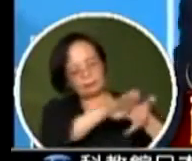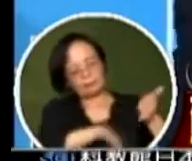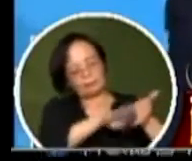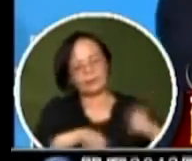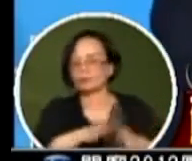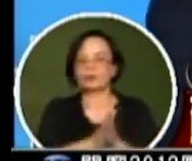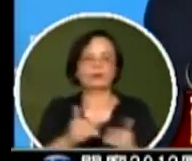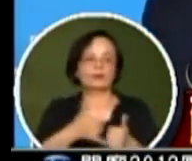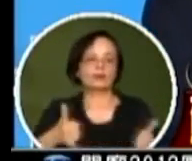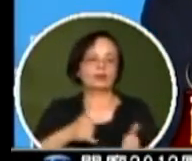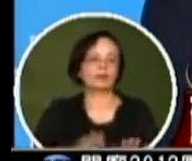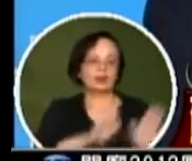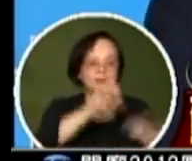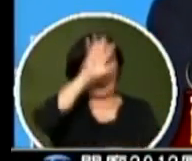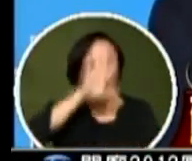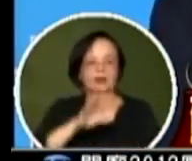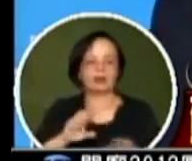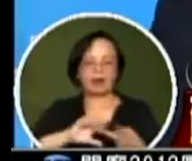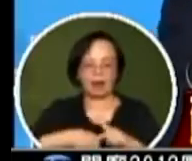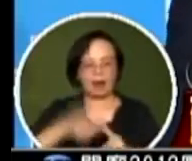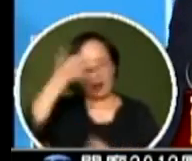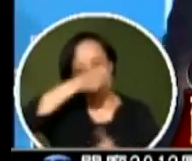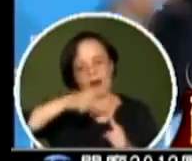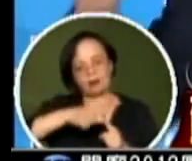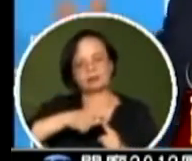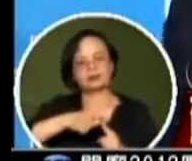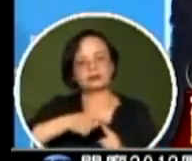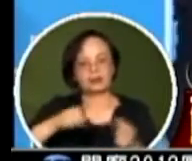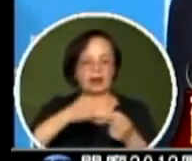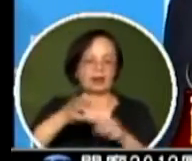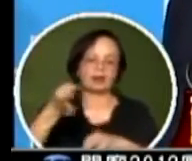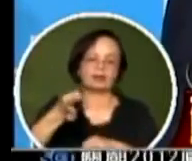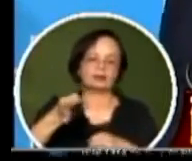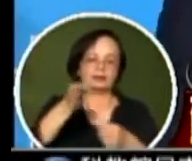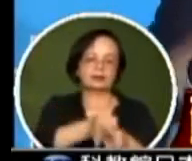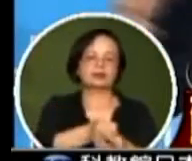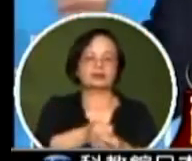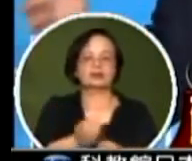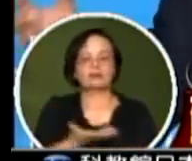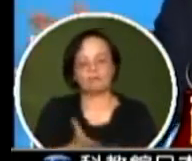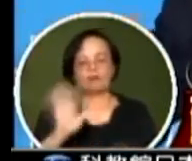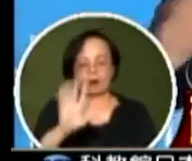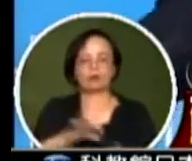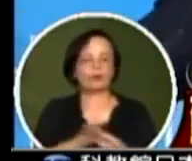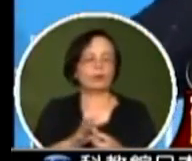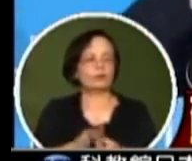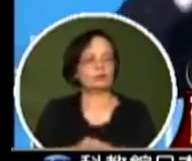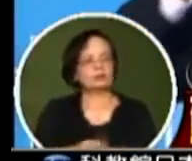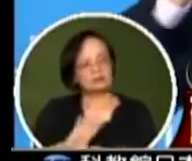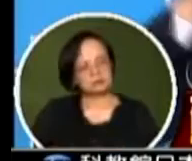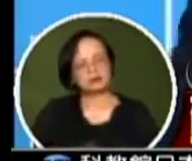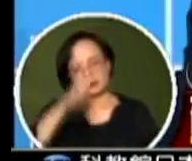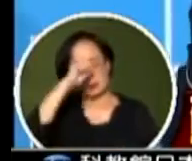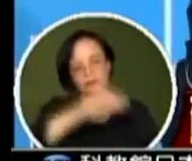党，甲即个老人年金的政策有关的。啊，我即届呢特别提出讲，咱要抢救奔世代，就是希望讲咱较弱的都市